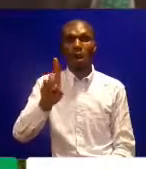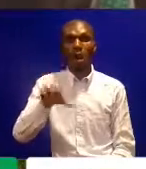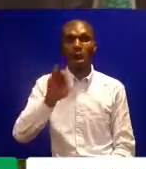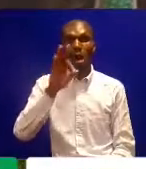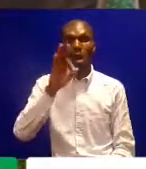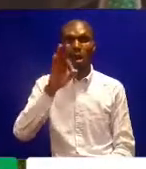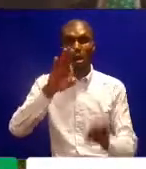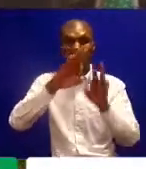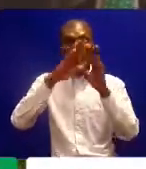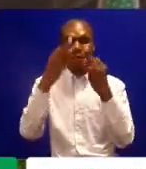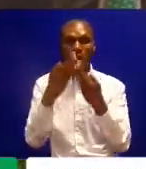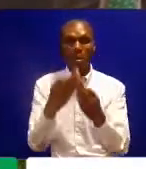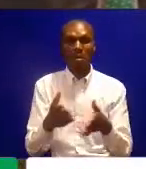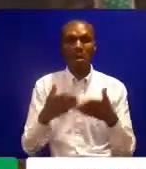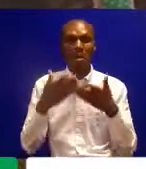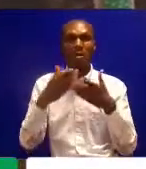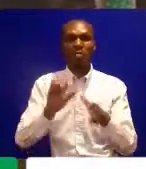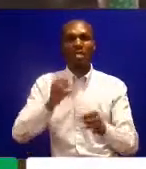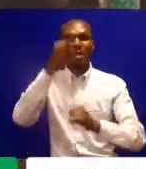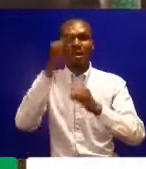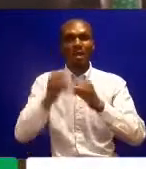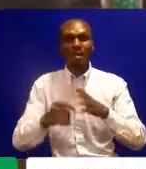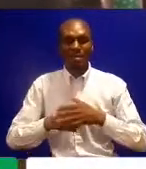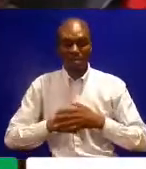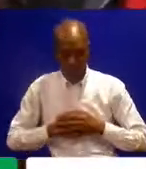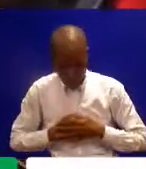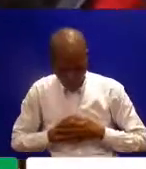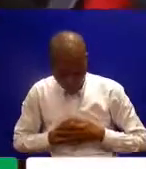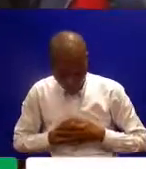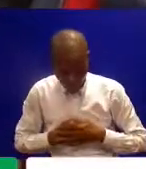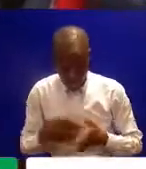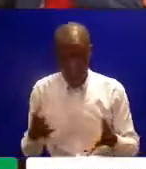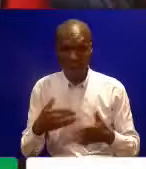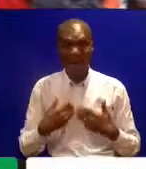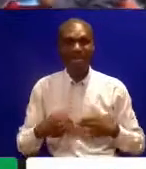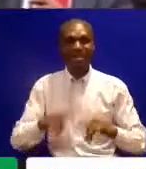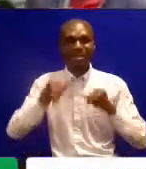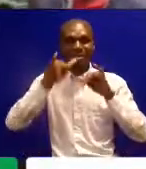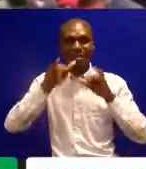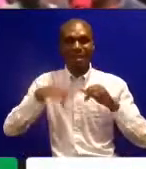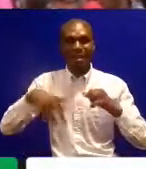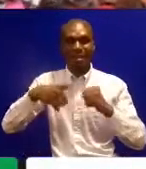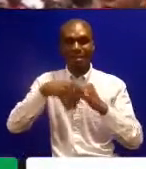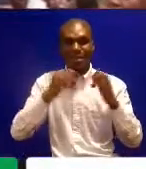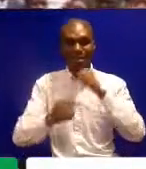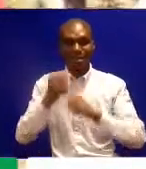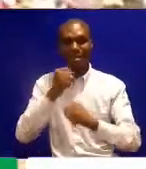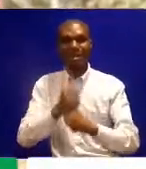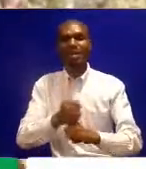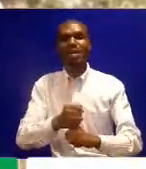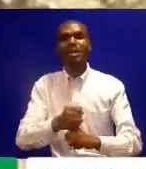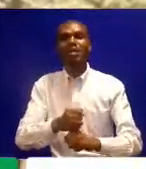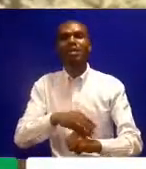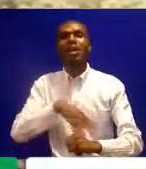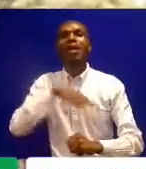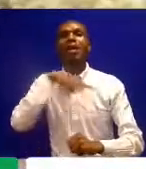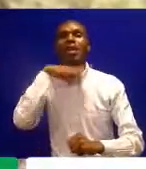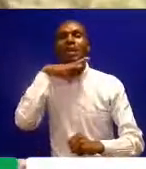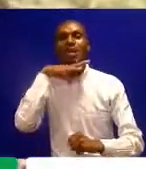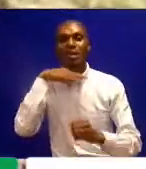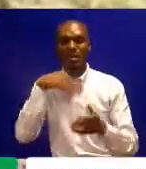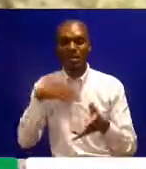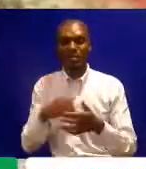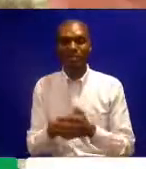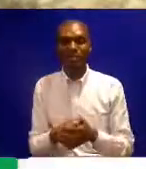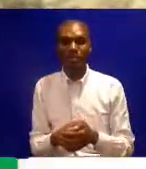kwa omugaka oyo esiko yo moelyo oyo beire asenge ndugwetania emiaka 5 nomo yata igongo kwa igongo